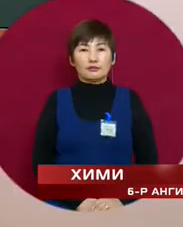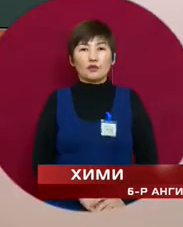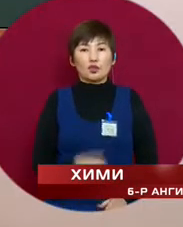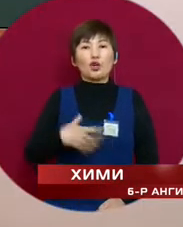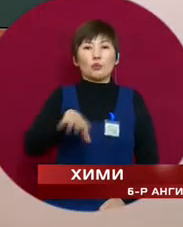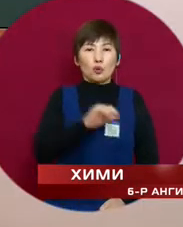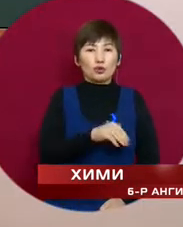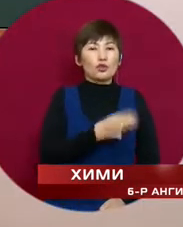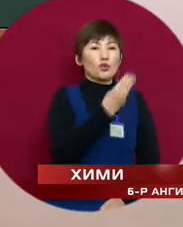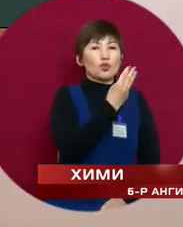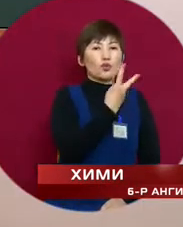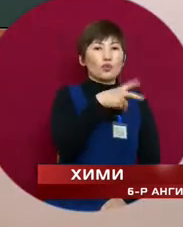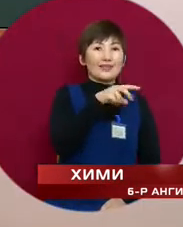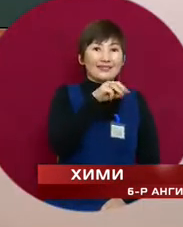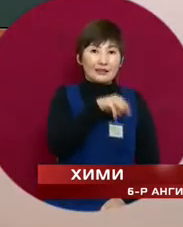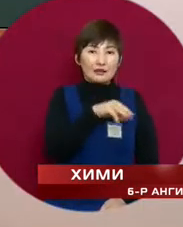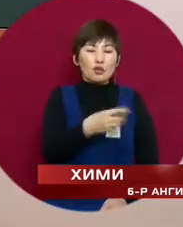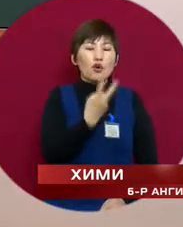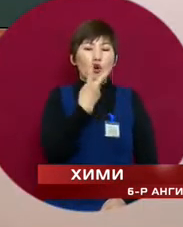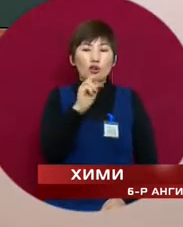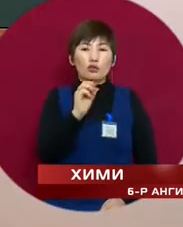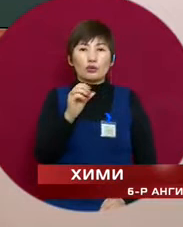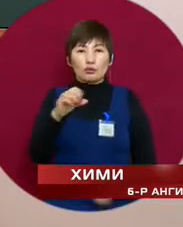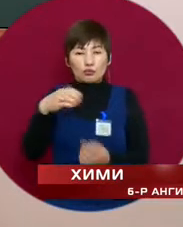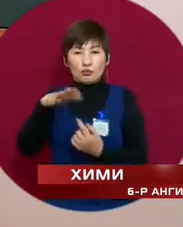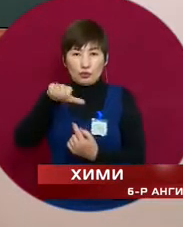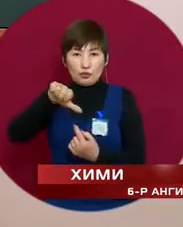Одоо бүгдээрээ шүлтийн усмлаас 20 туслыг авч хийцгээе.